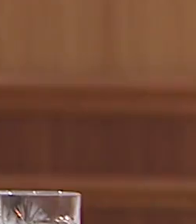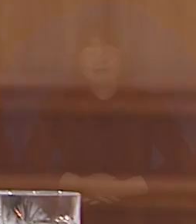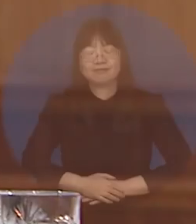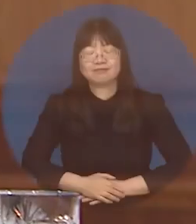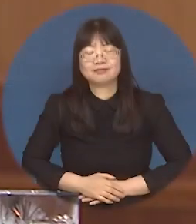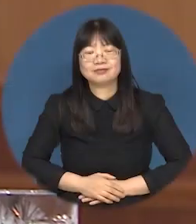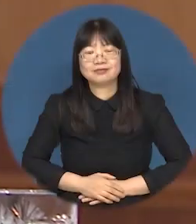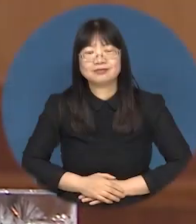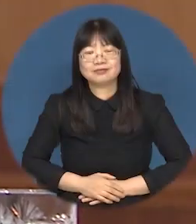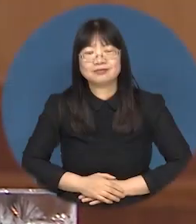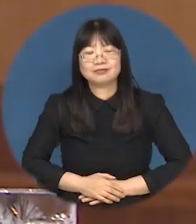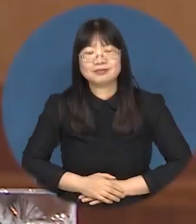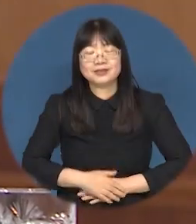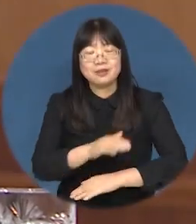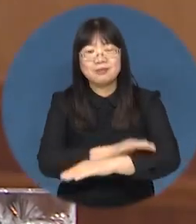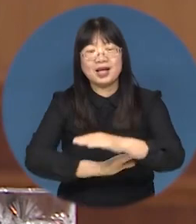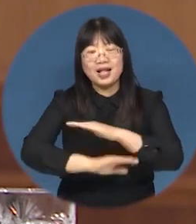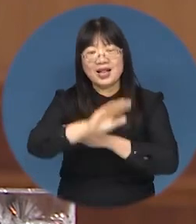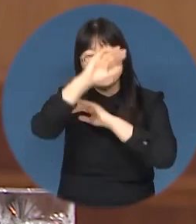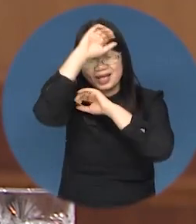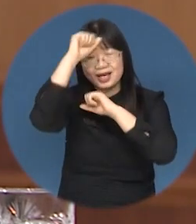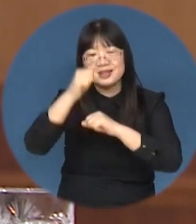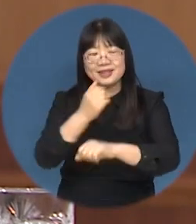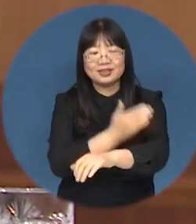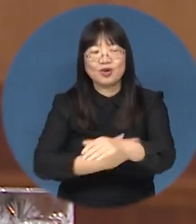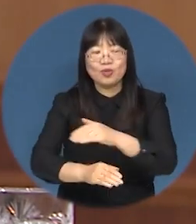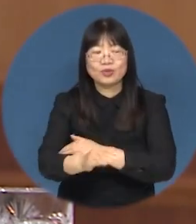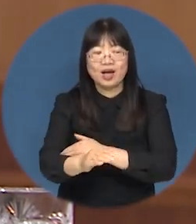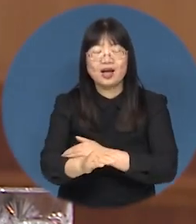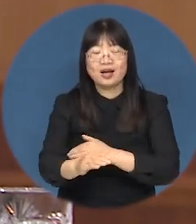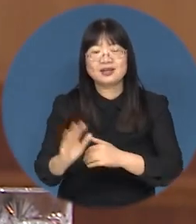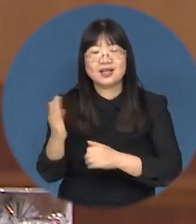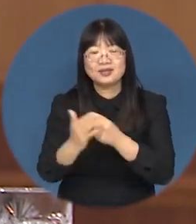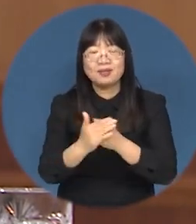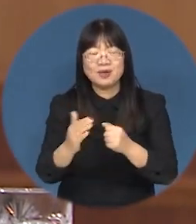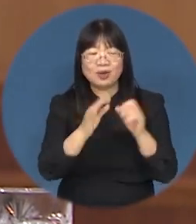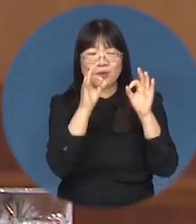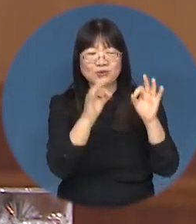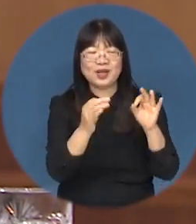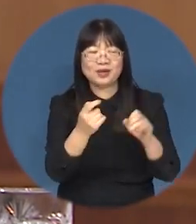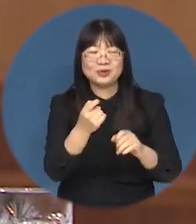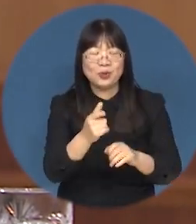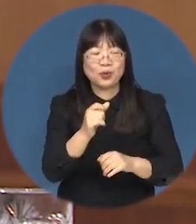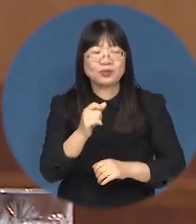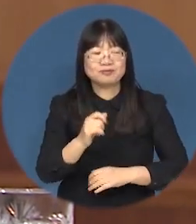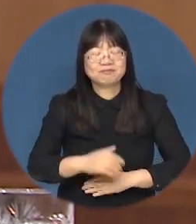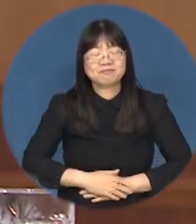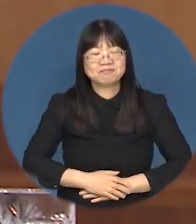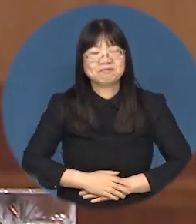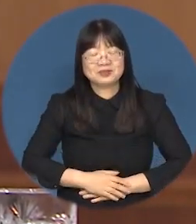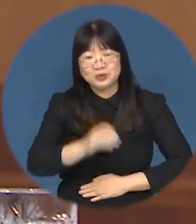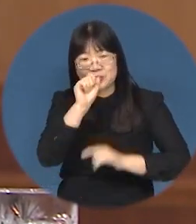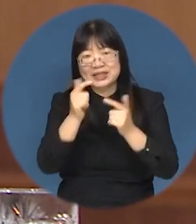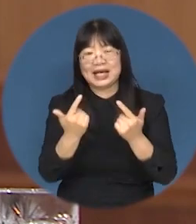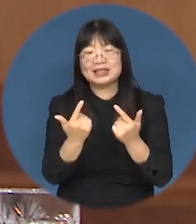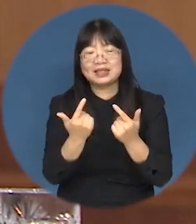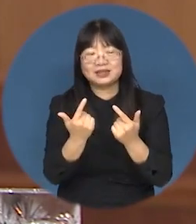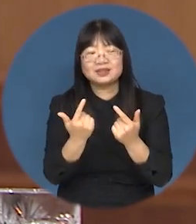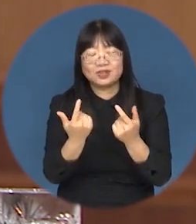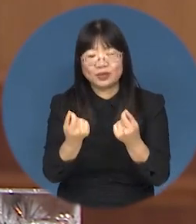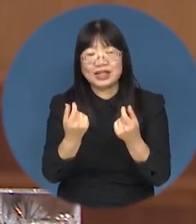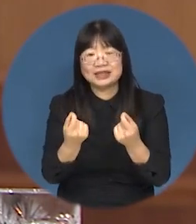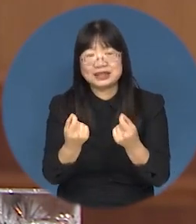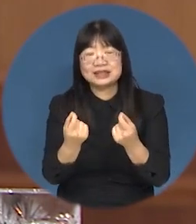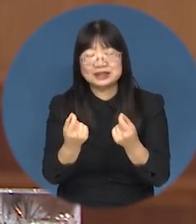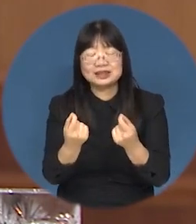네. 이 팔과 다리가 절단돼서 이거 보기에도 좀 흉한 그런 거를 착용하고 다니시던 분들을